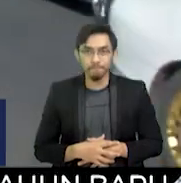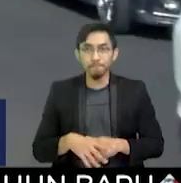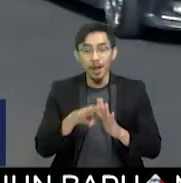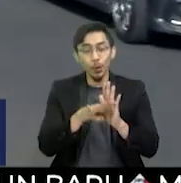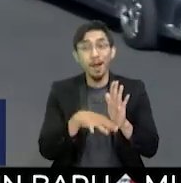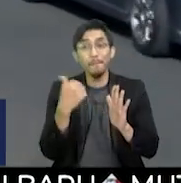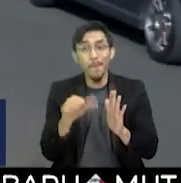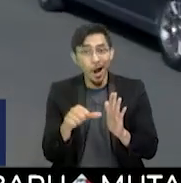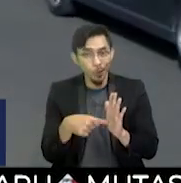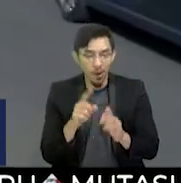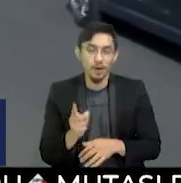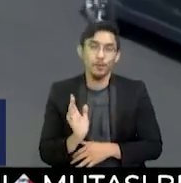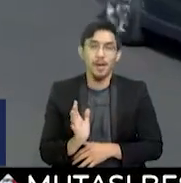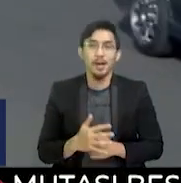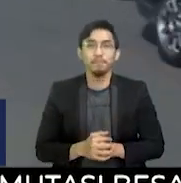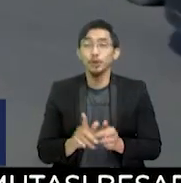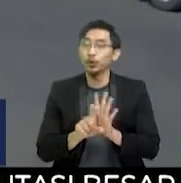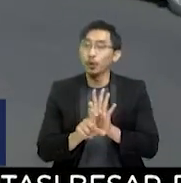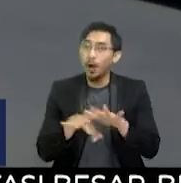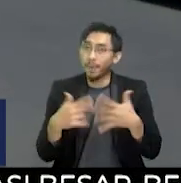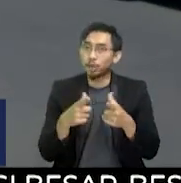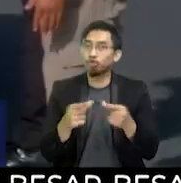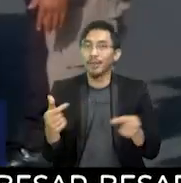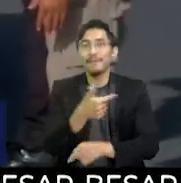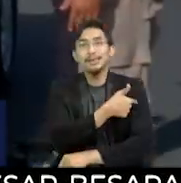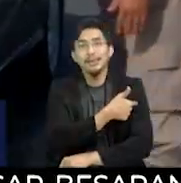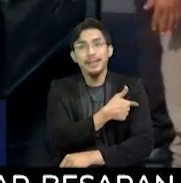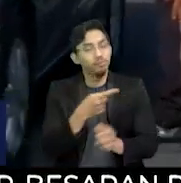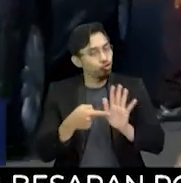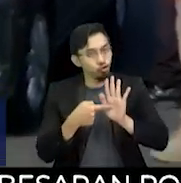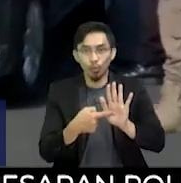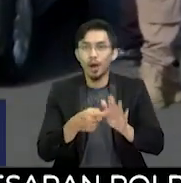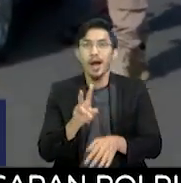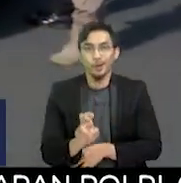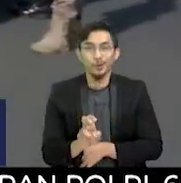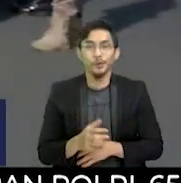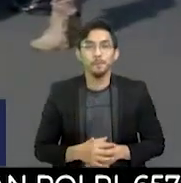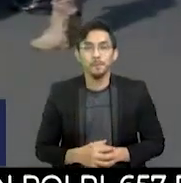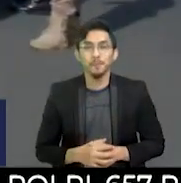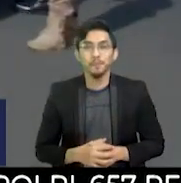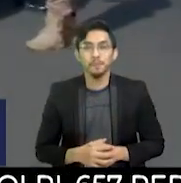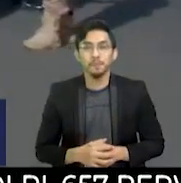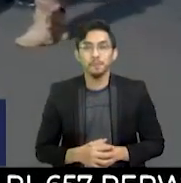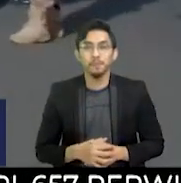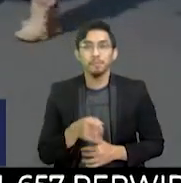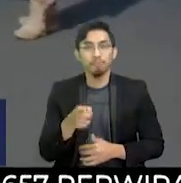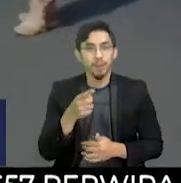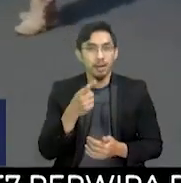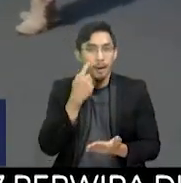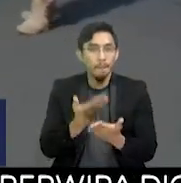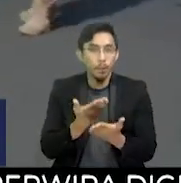diterapkan, seperti harus menunjukkan surat vaksin dosis lengkap dan juga menunjukkan hasil tes